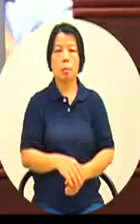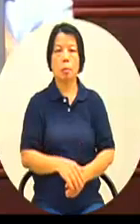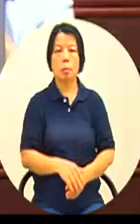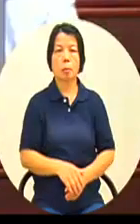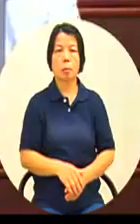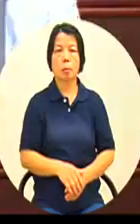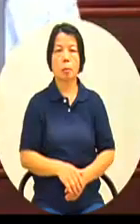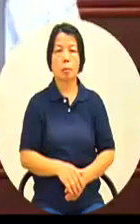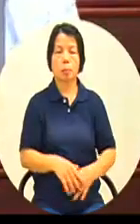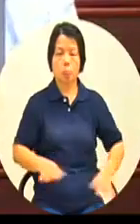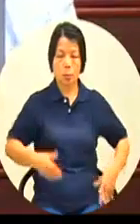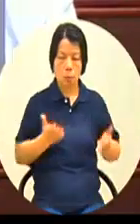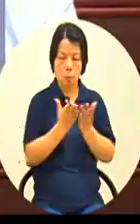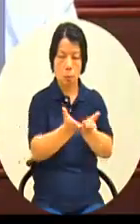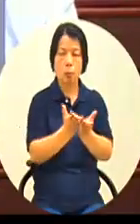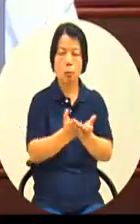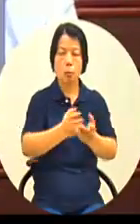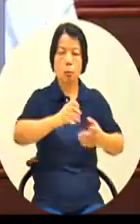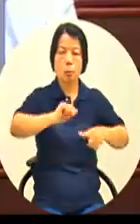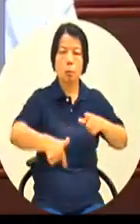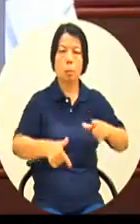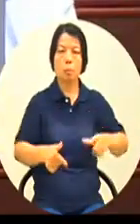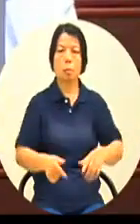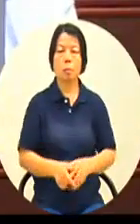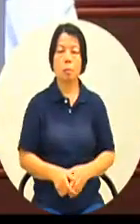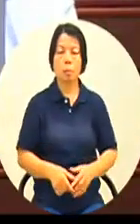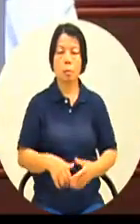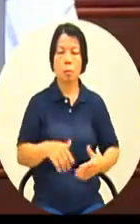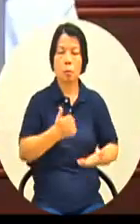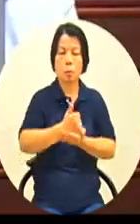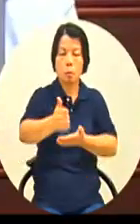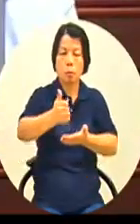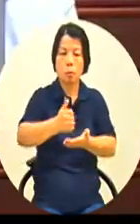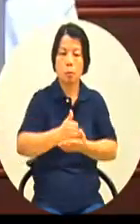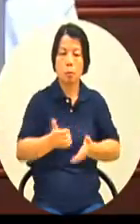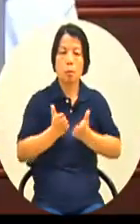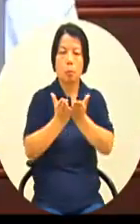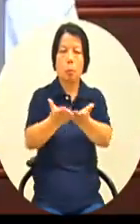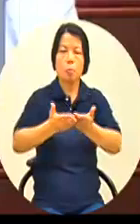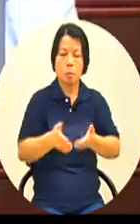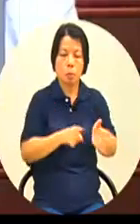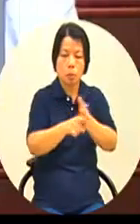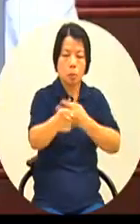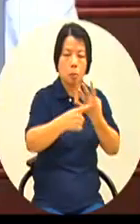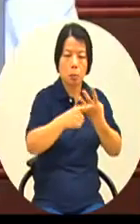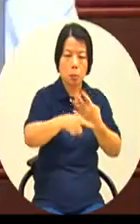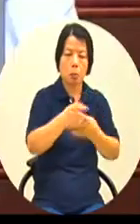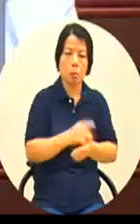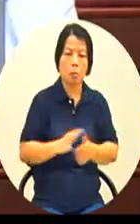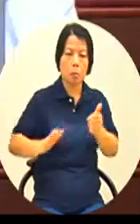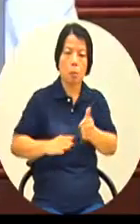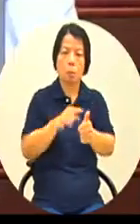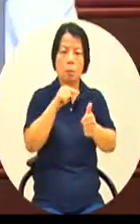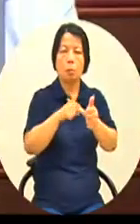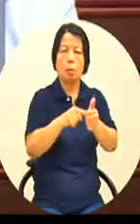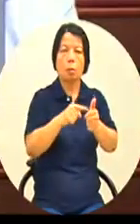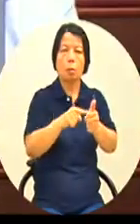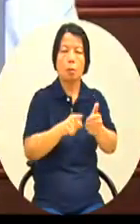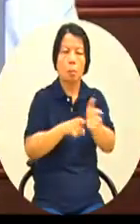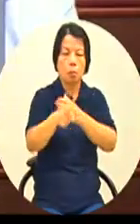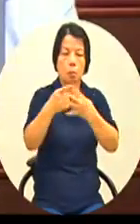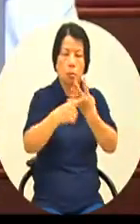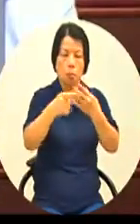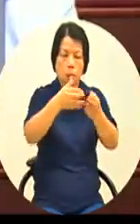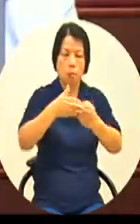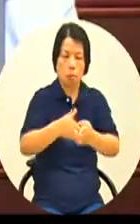于说整个轮船公司的这个营运的操作哈，我们以专业领导人为考量的重点